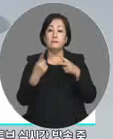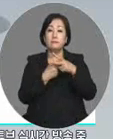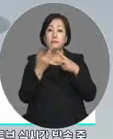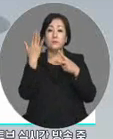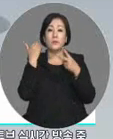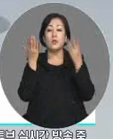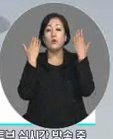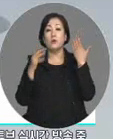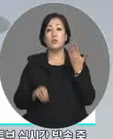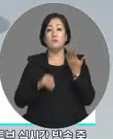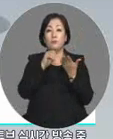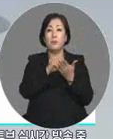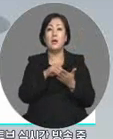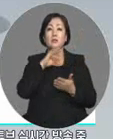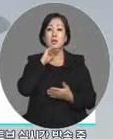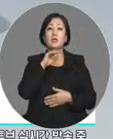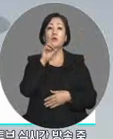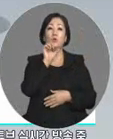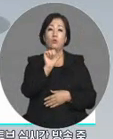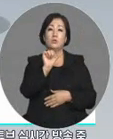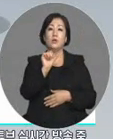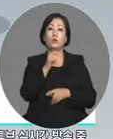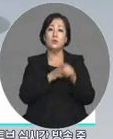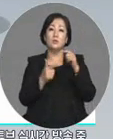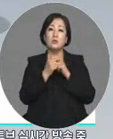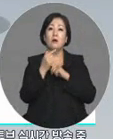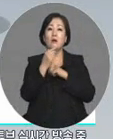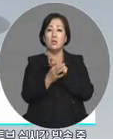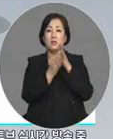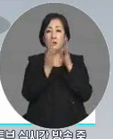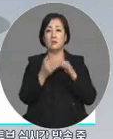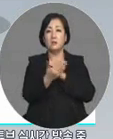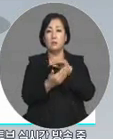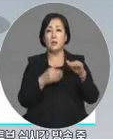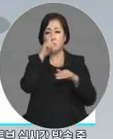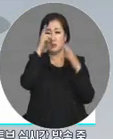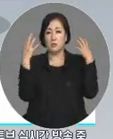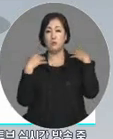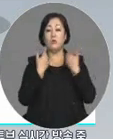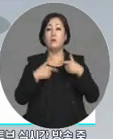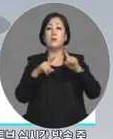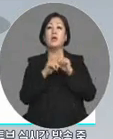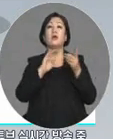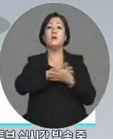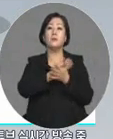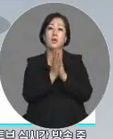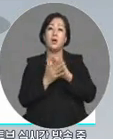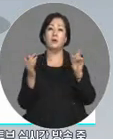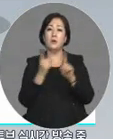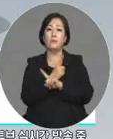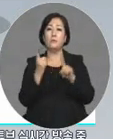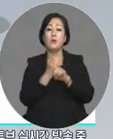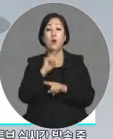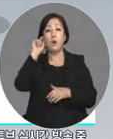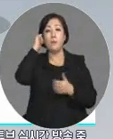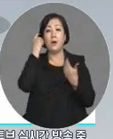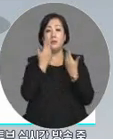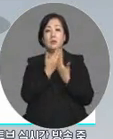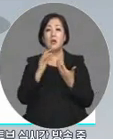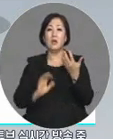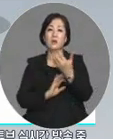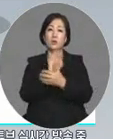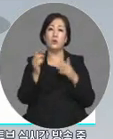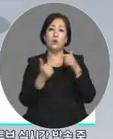초등학교 입학 나이를 만 5세로 1년 앞당기는 정부 학제 개편안에 대한 반대 여론이